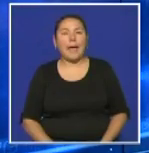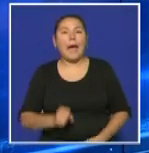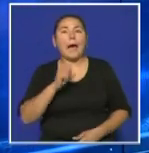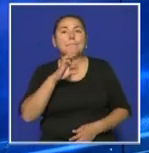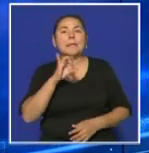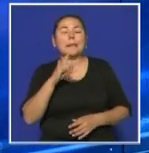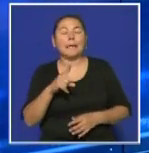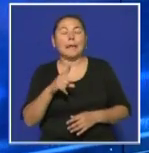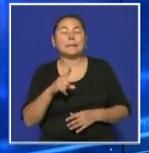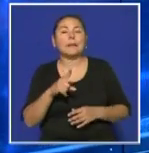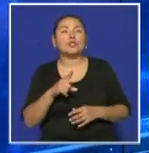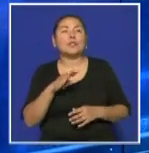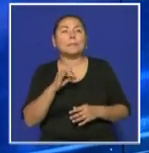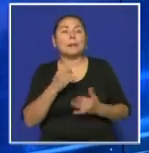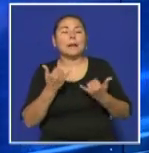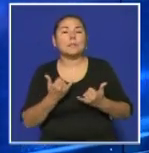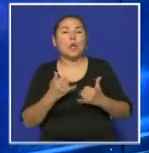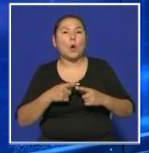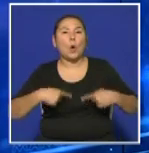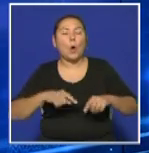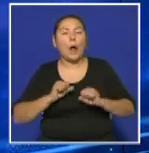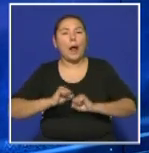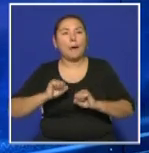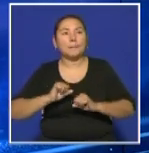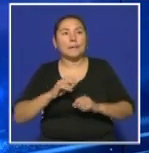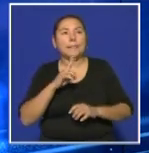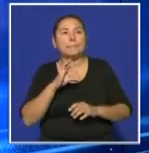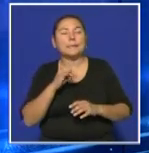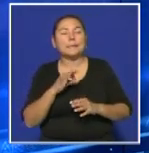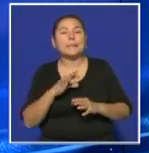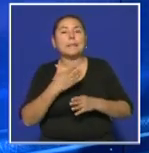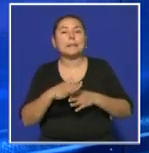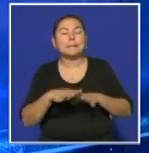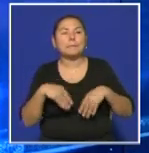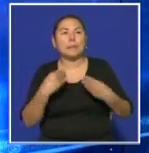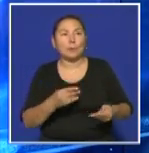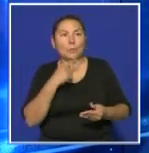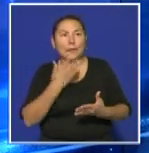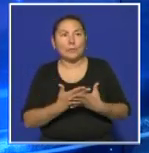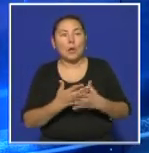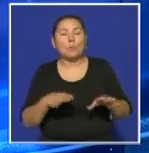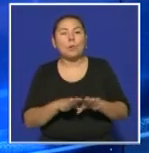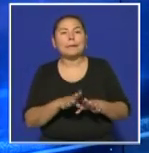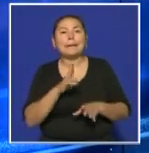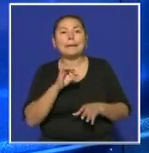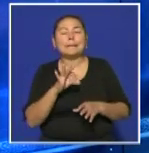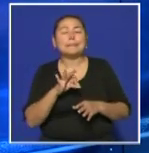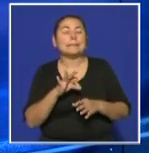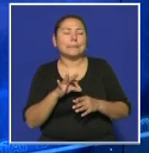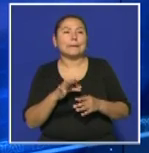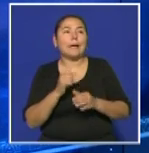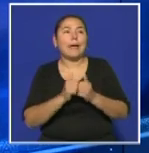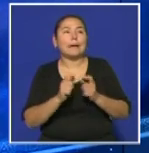Әбігерге салған жылдам ақша, қазір қоғамда тез әрі кепілсіз несе беру сәнге айналған. Мұндай кеңселер көшенің әр